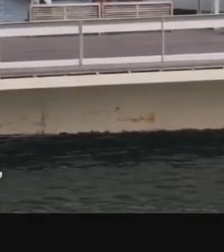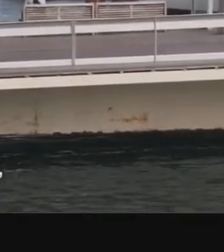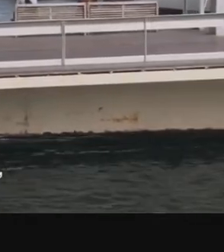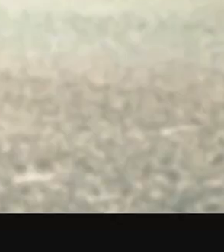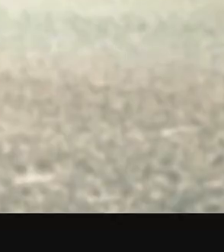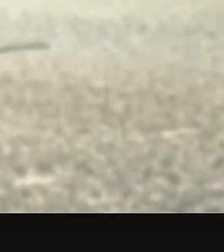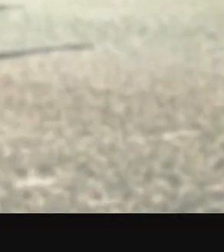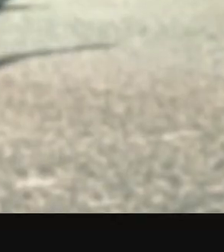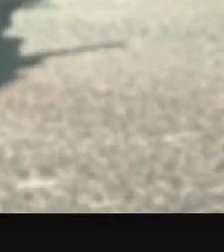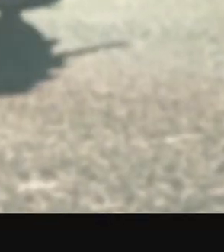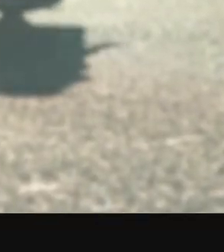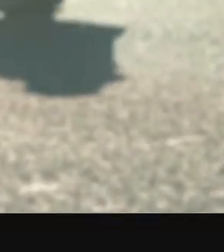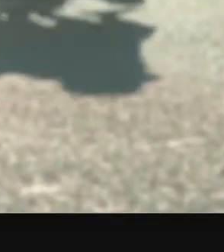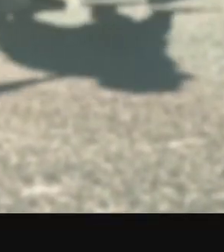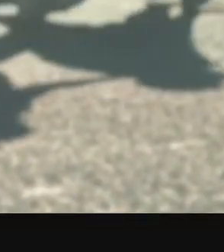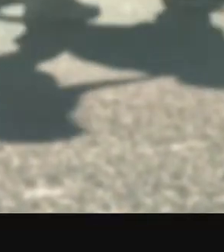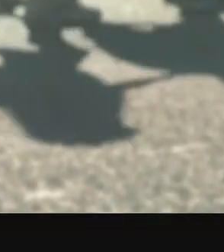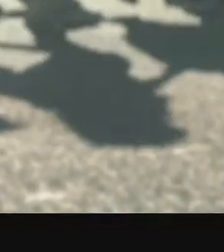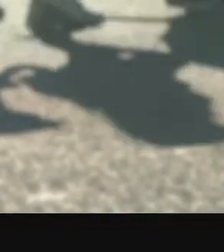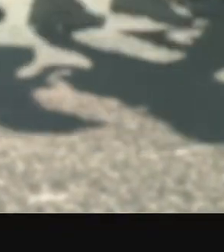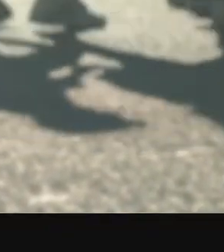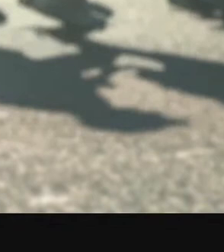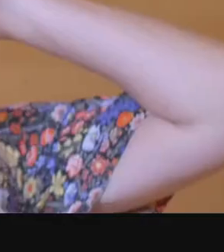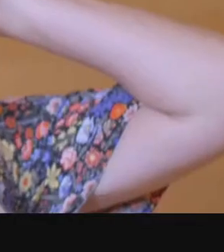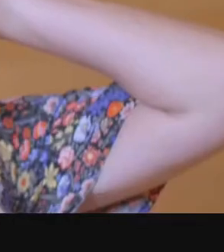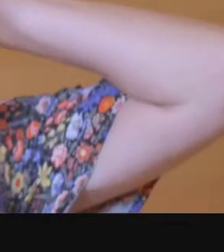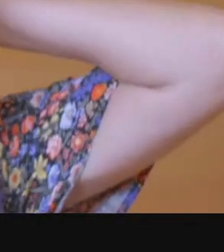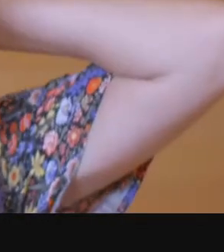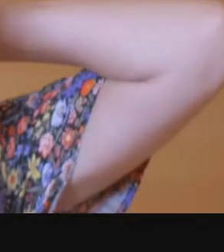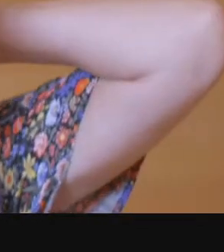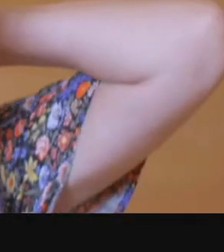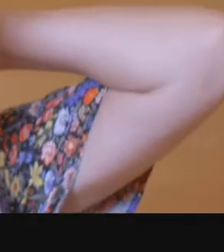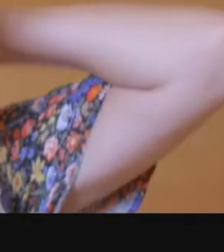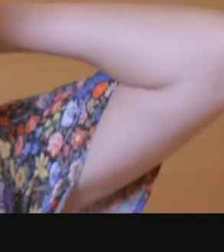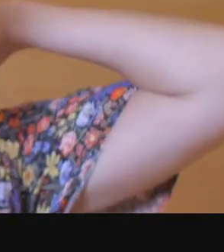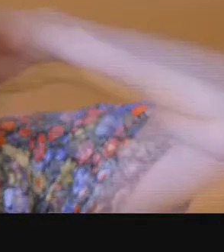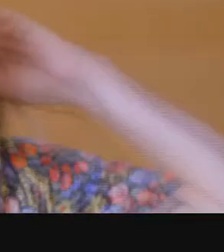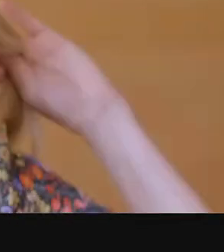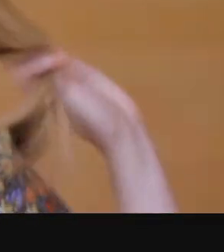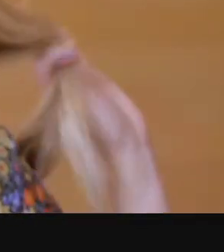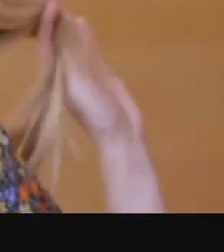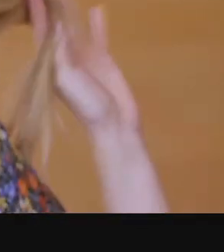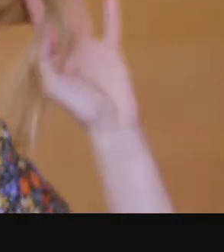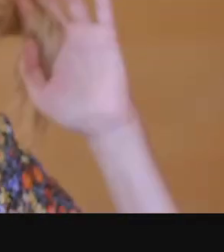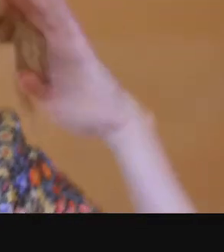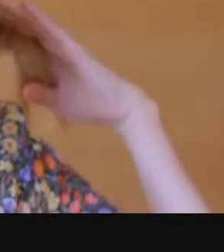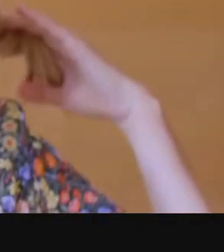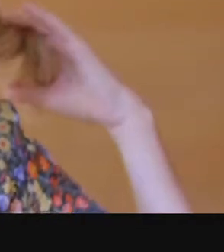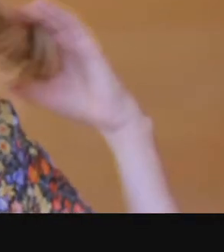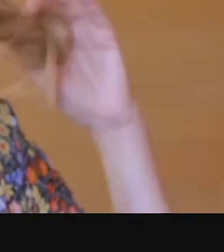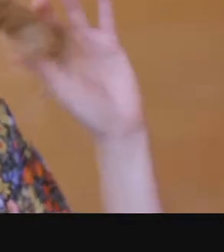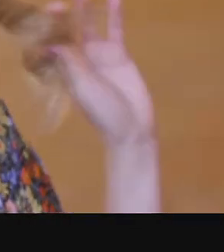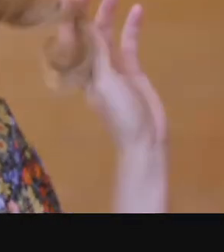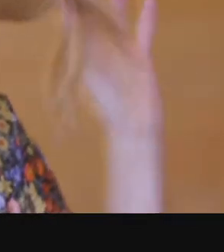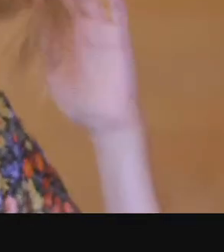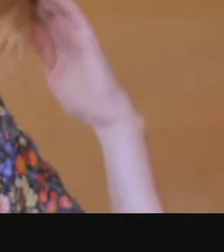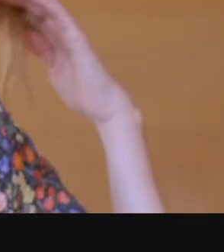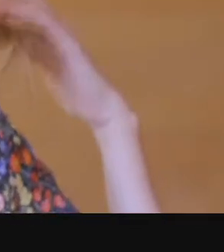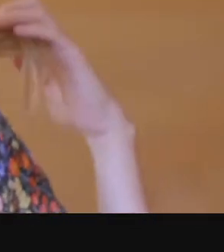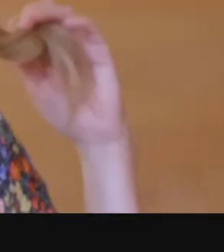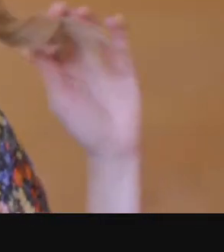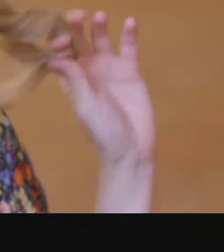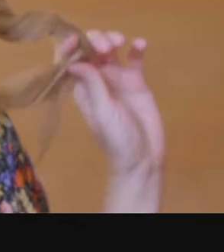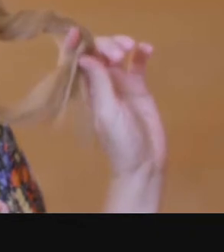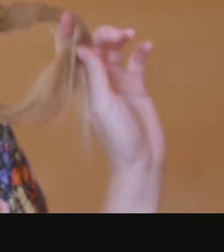desaparegut, perquè és el que és important que tornem a recuperar. Jo la Barcelona que veig és una Barcelona de futur,